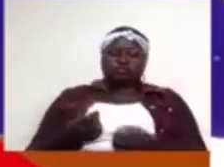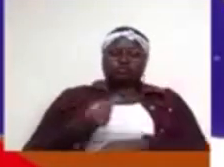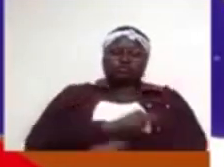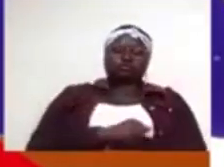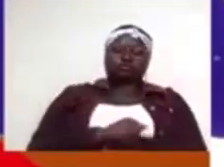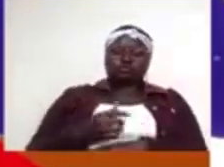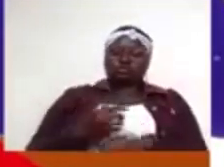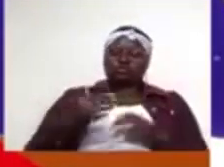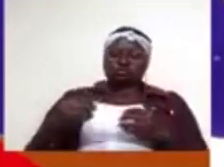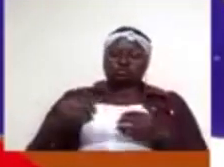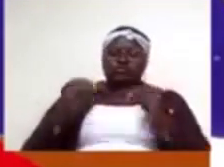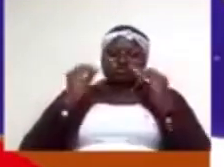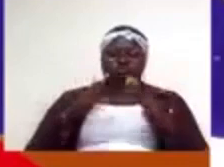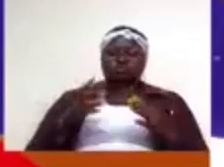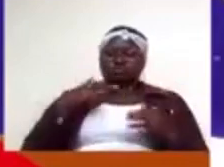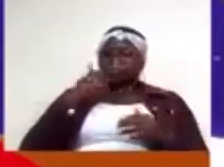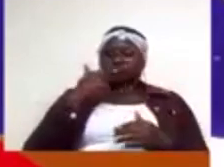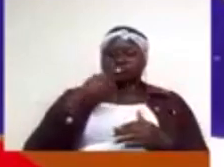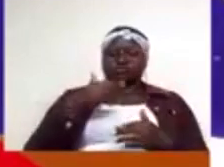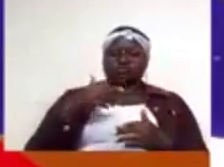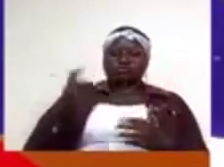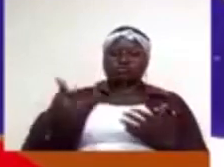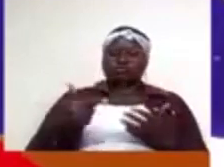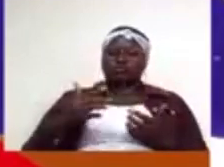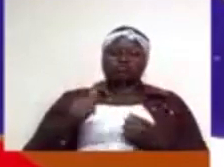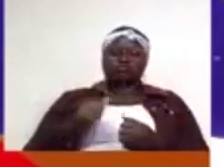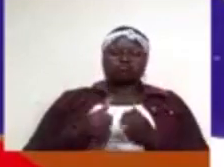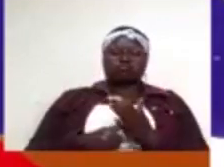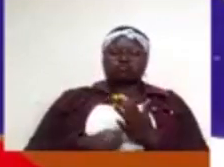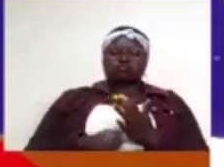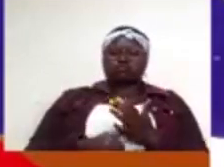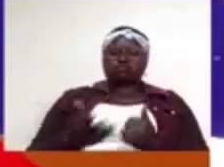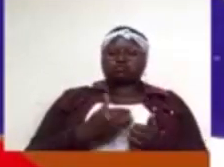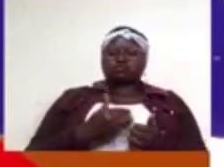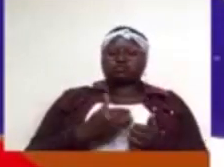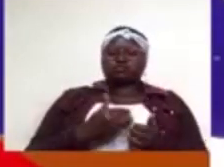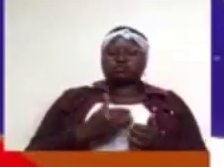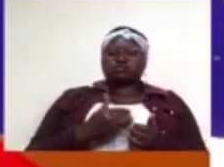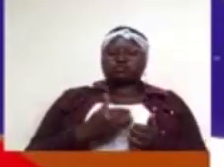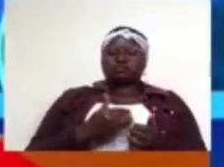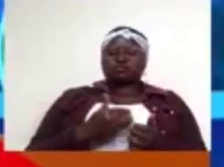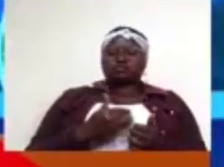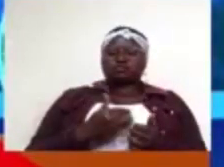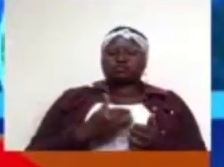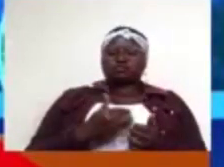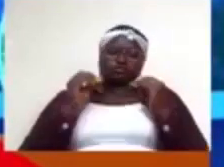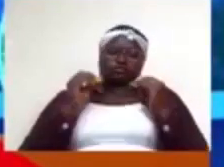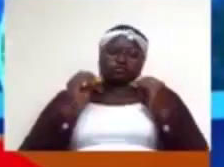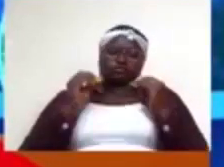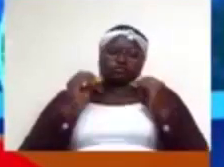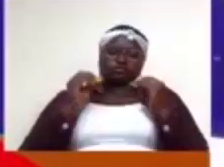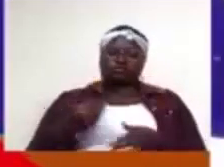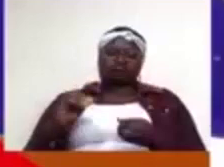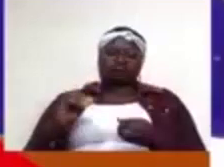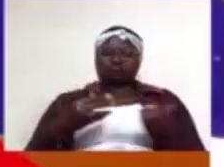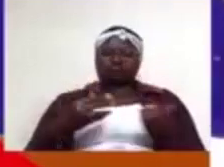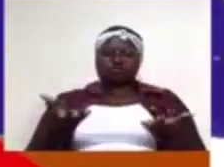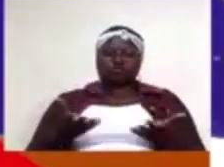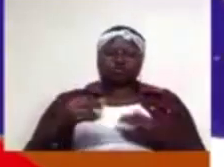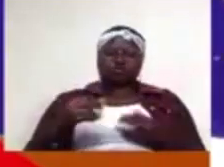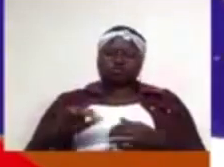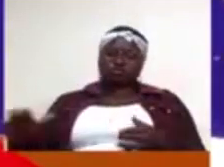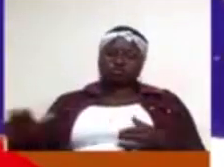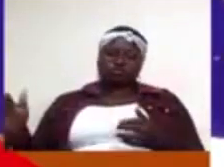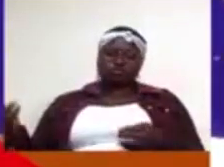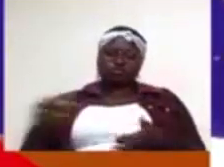uramuthumbura ringi kwina mwalimu umuonagira riu mwana uyu ri mwalimu ni amuoneire mucii ni oneirwo mwana ucio